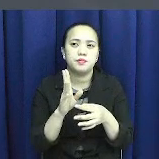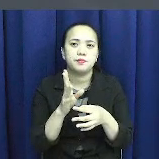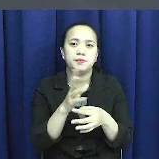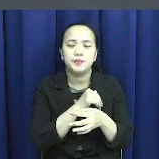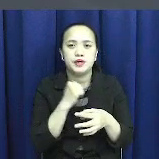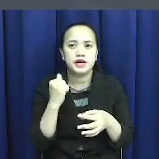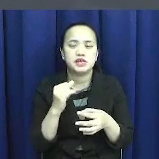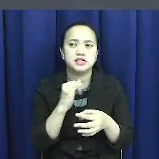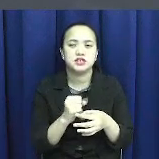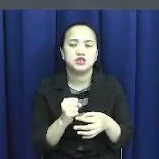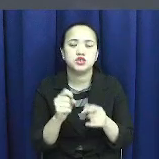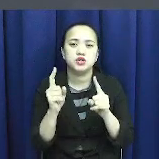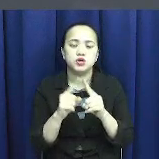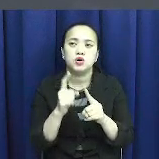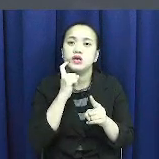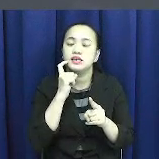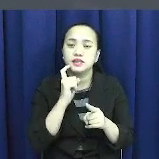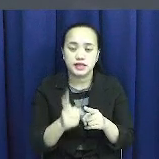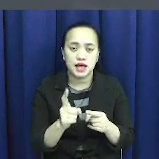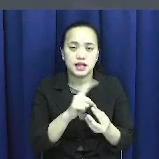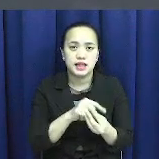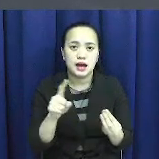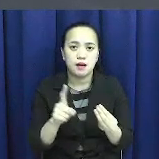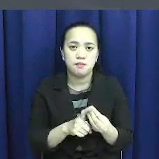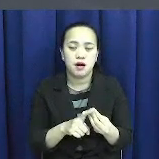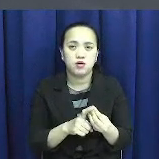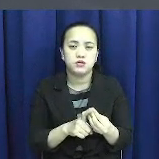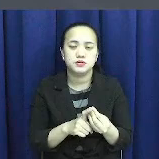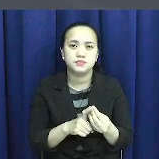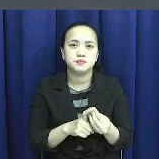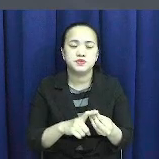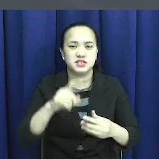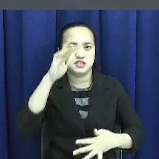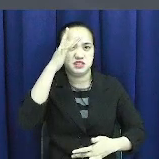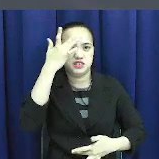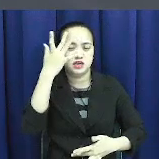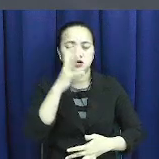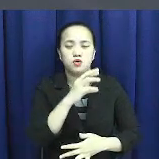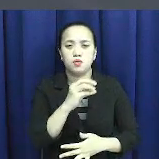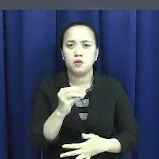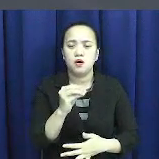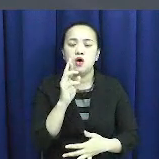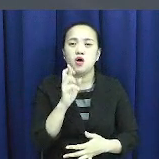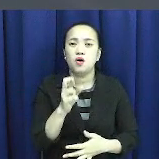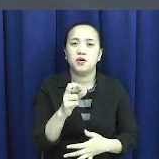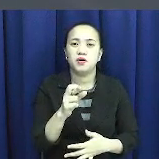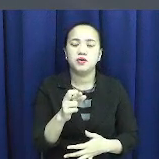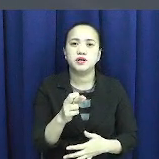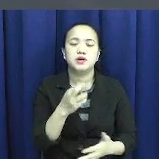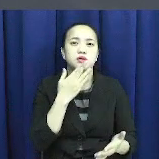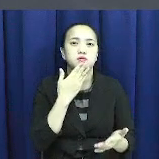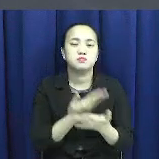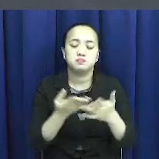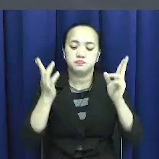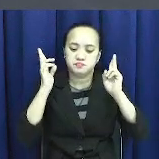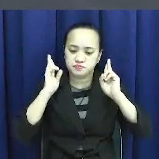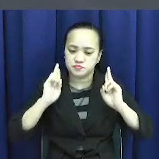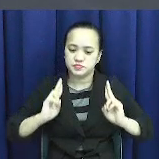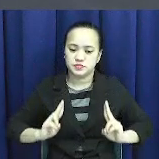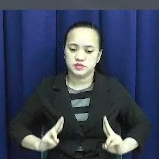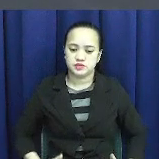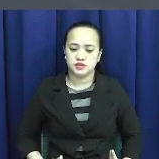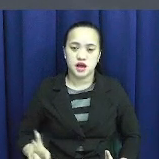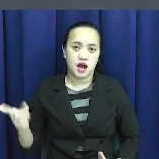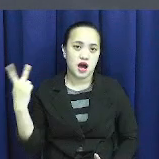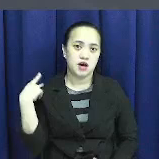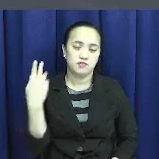mag-pronounce kung ang isang tao na ito ay sick or healthy. Oh, galing, ano? Talagang matindi